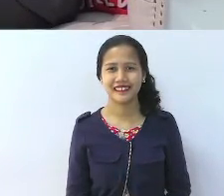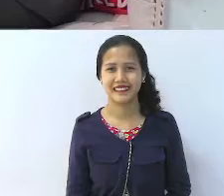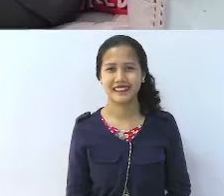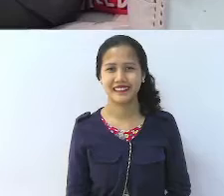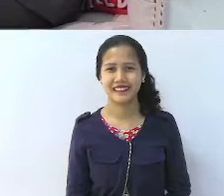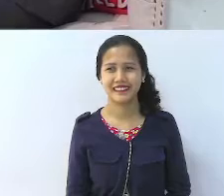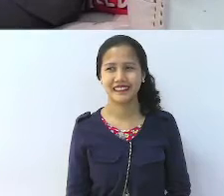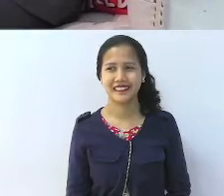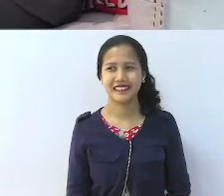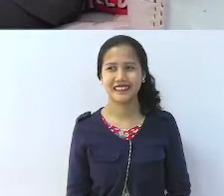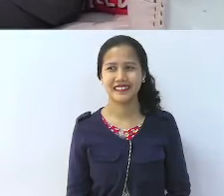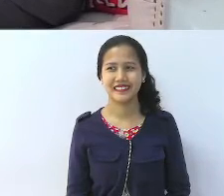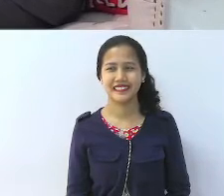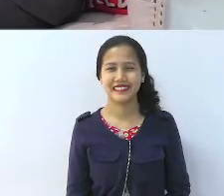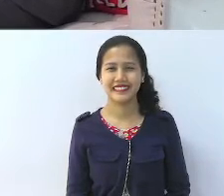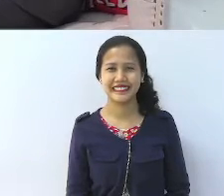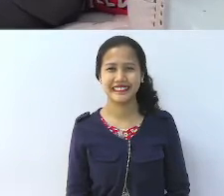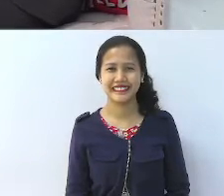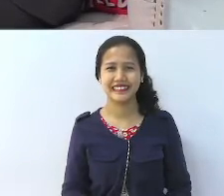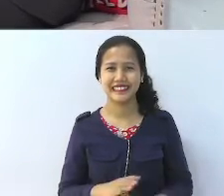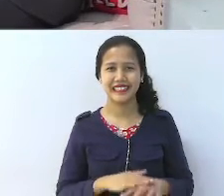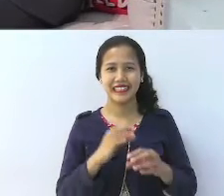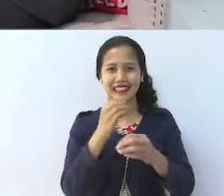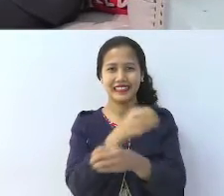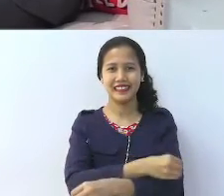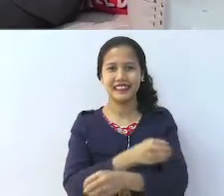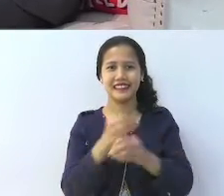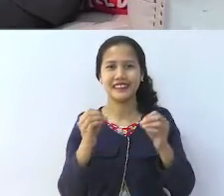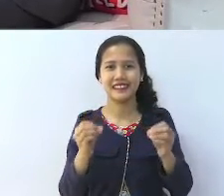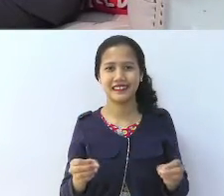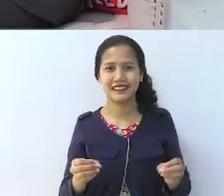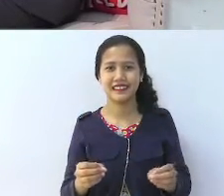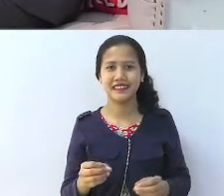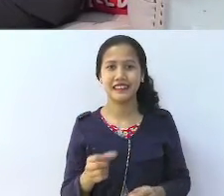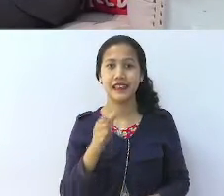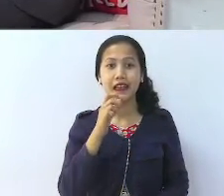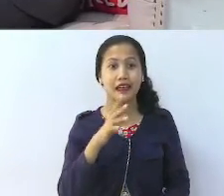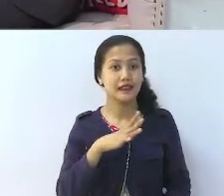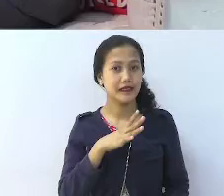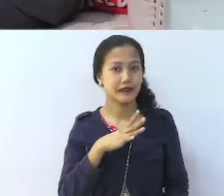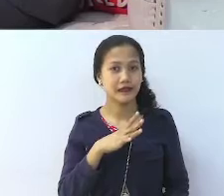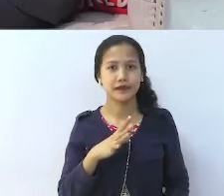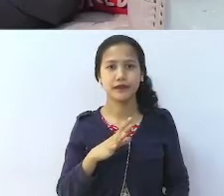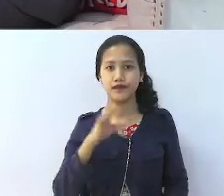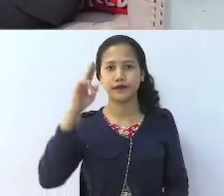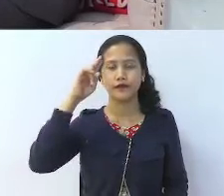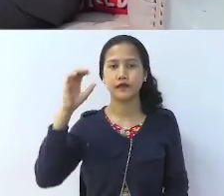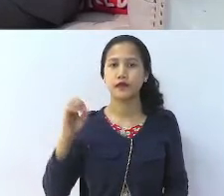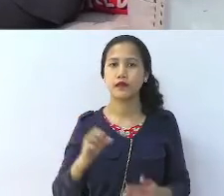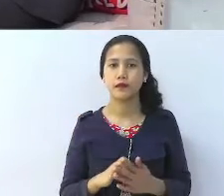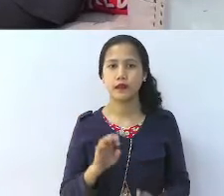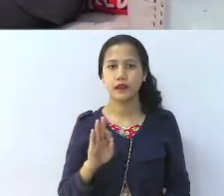tatlo. Si Ara, saka si Rona. Siyempre naman. Wala nang iba. Sila muse ng